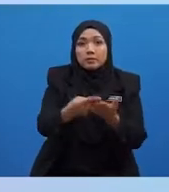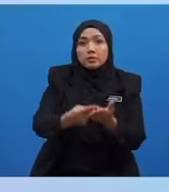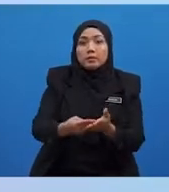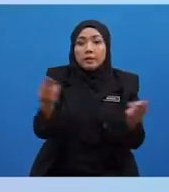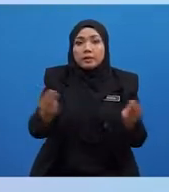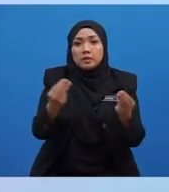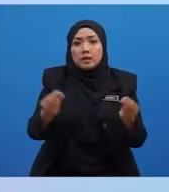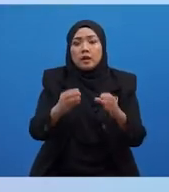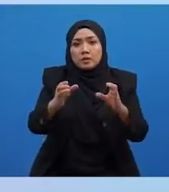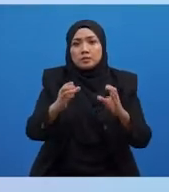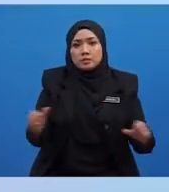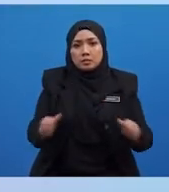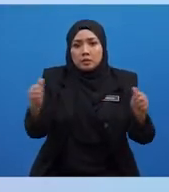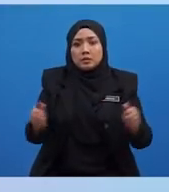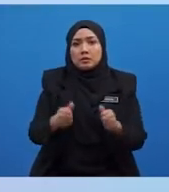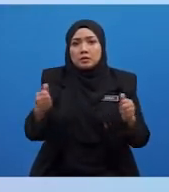atau kejohanan.